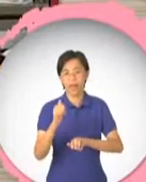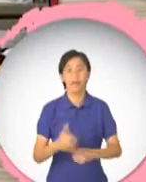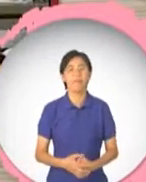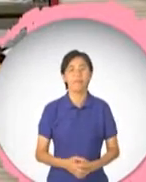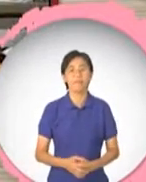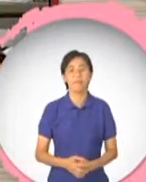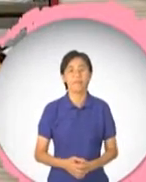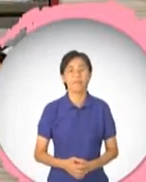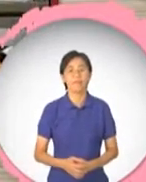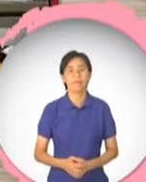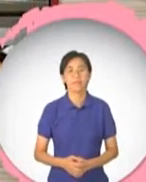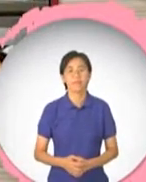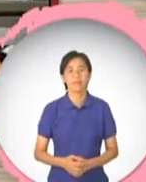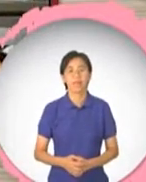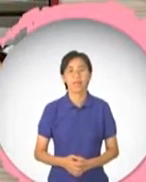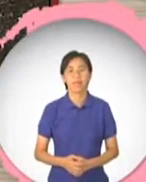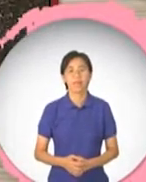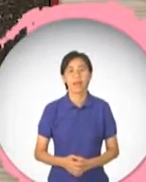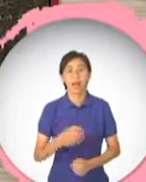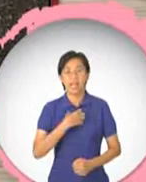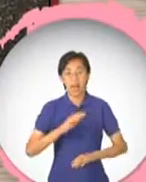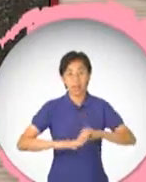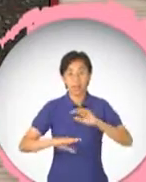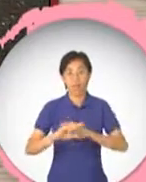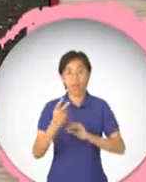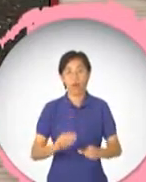นะคะหรือบางคนจะใช้2มือเลยก็ได้นะคะ